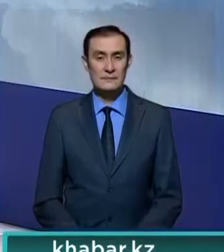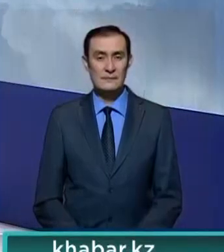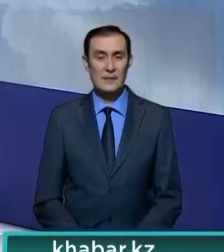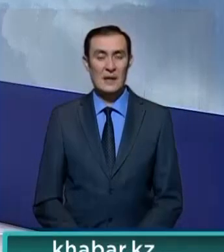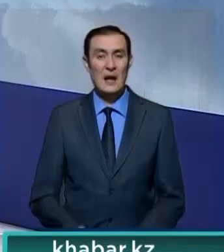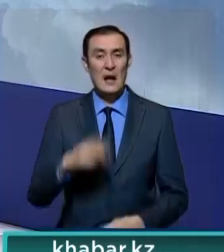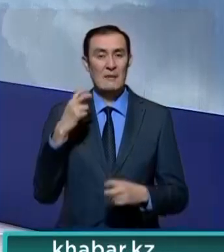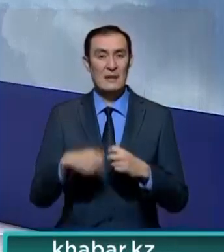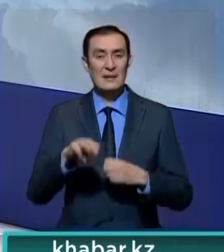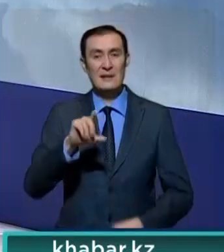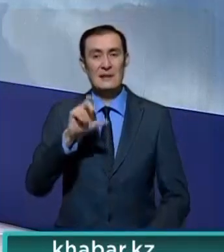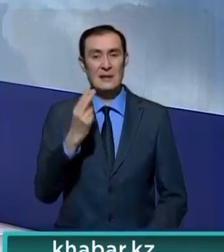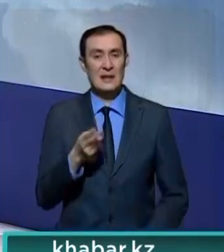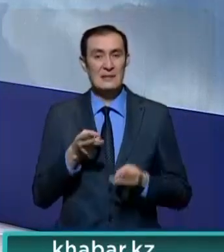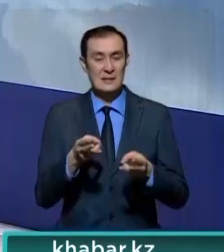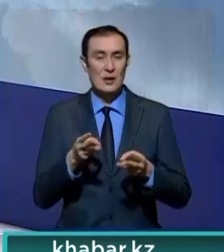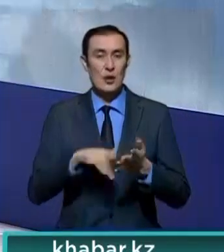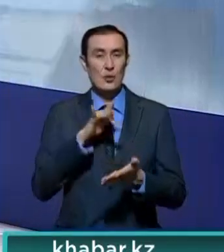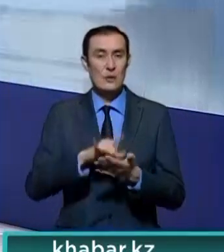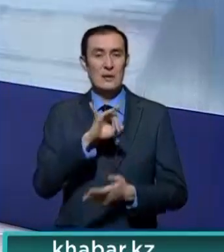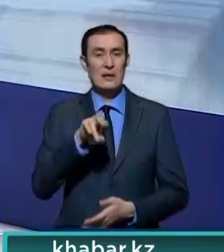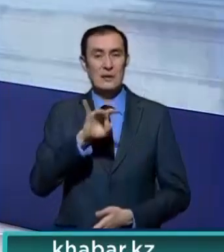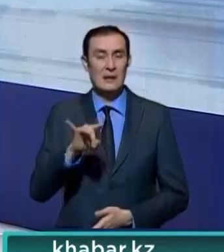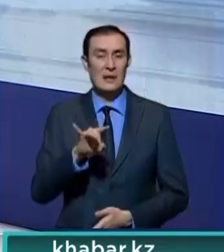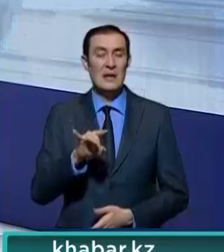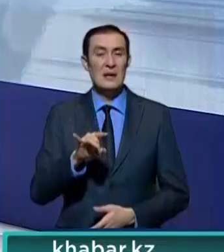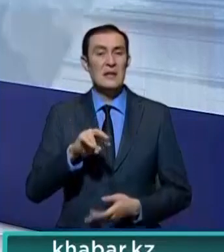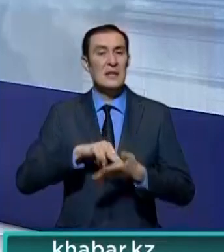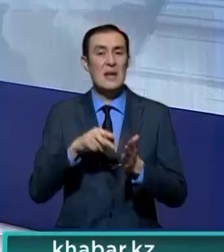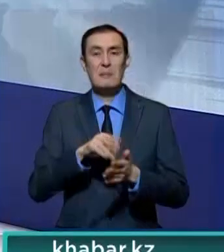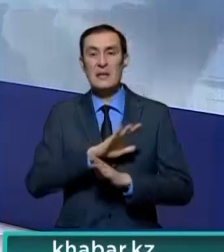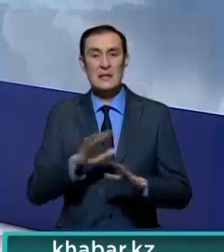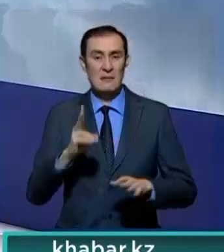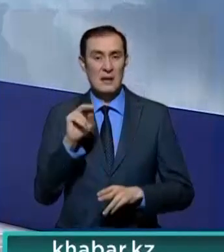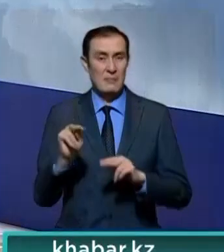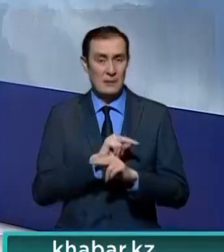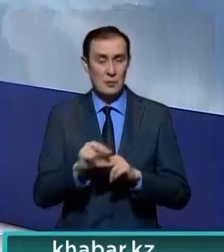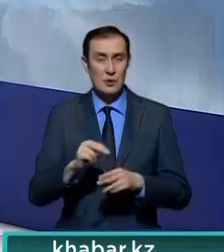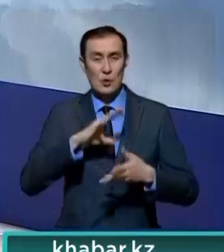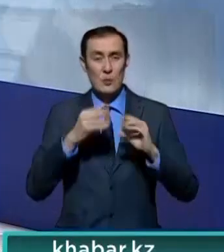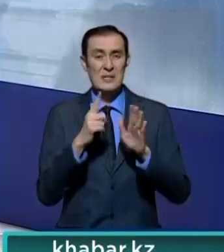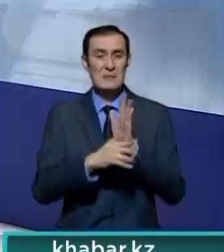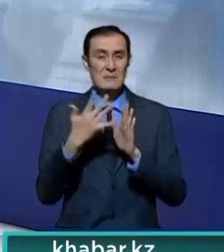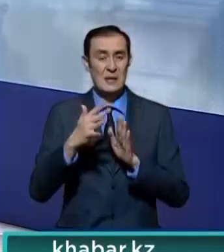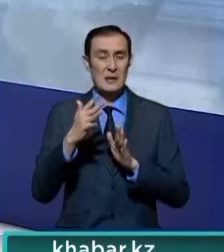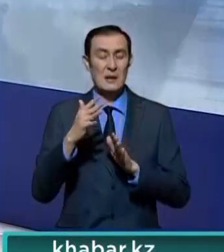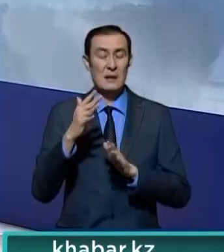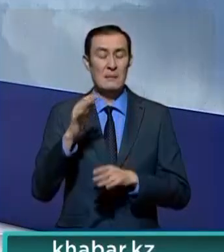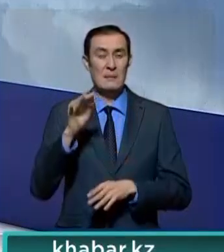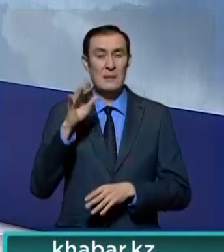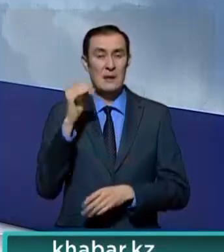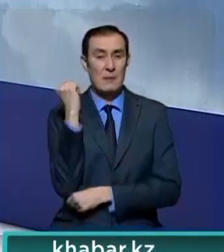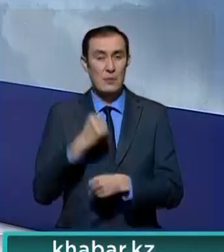На аварийной ТЭЦ Ридера в этом году не планировались капитальные ремонты. Из 75 требуемых рабочих